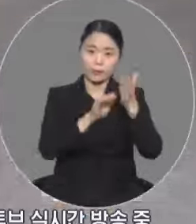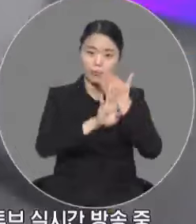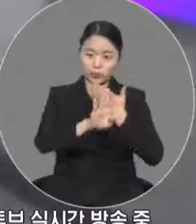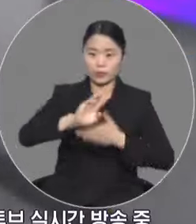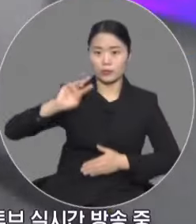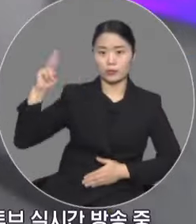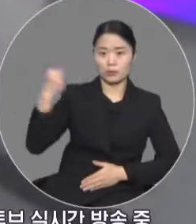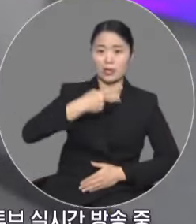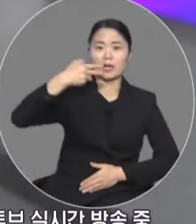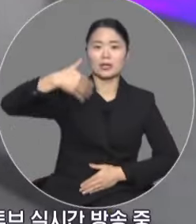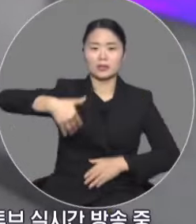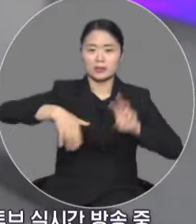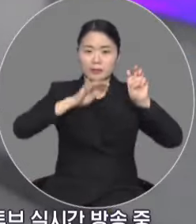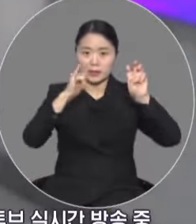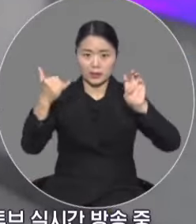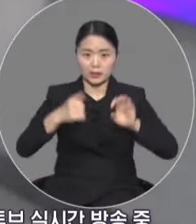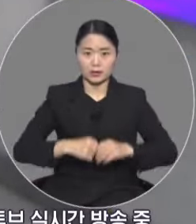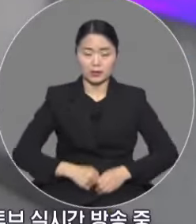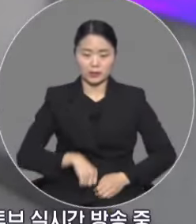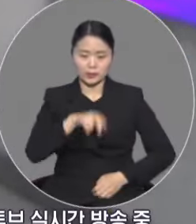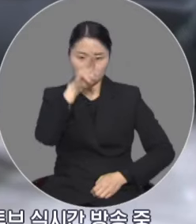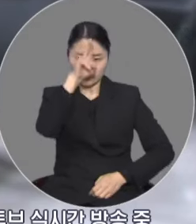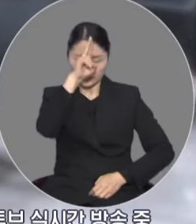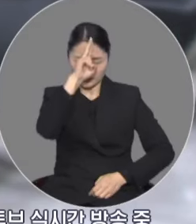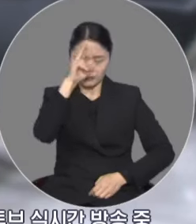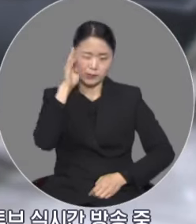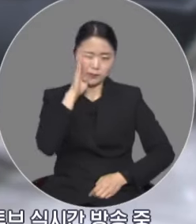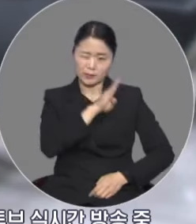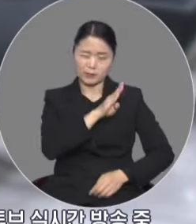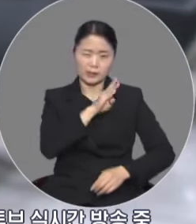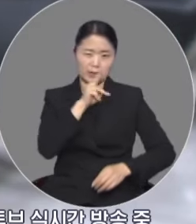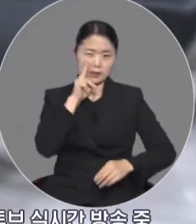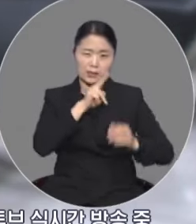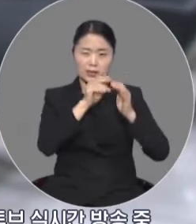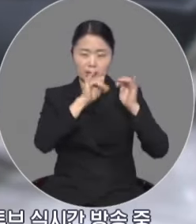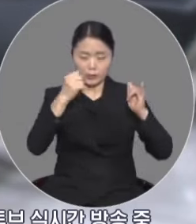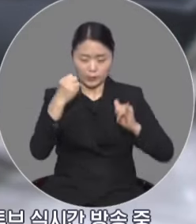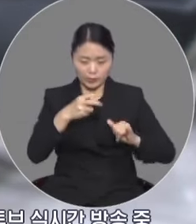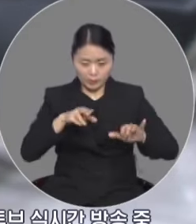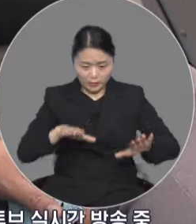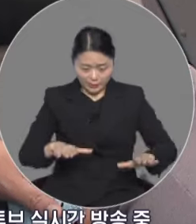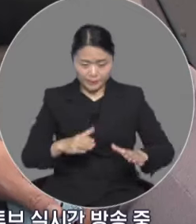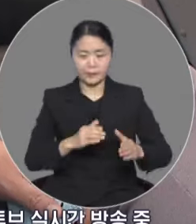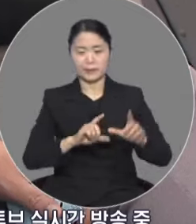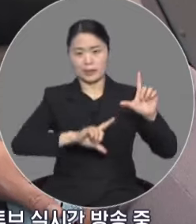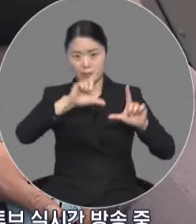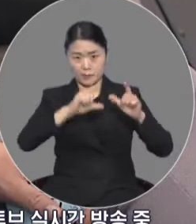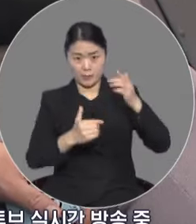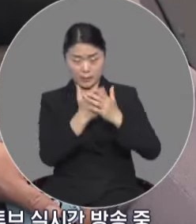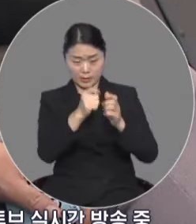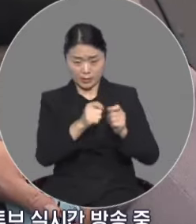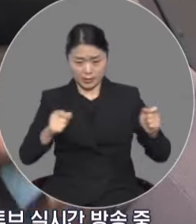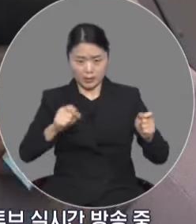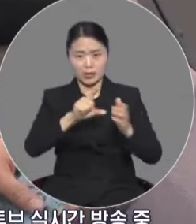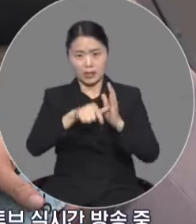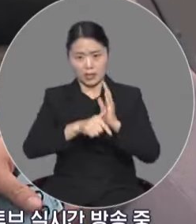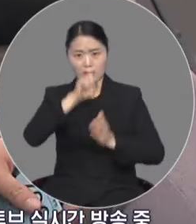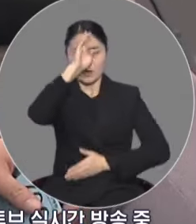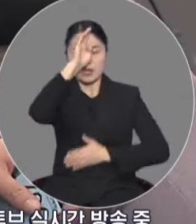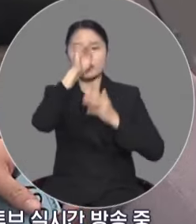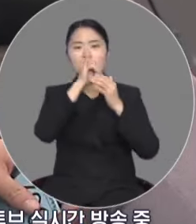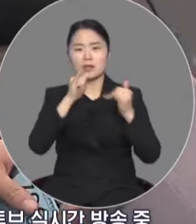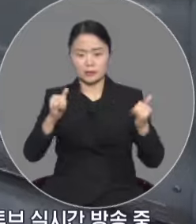않았습니다. 중증 환자와 보호자들은 만약 입원 사태가 길어져도 결코 환자가 피해를 받아선 안 된다고